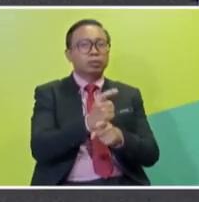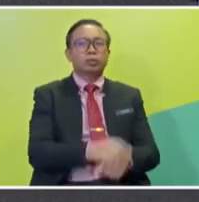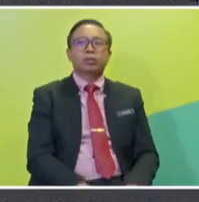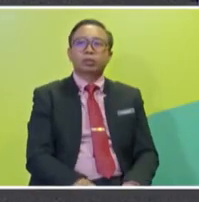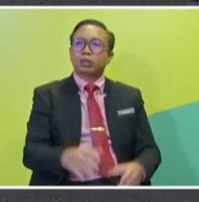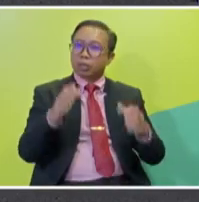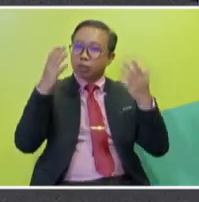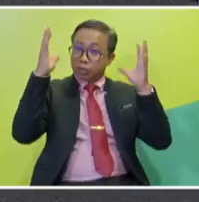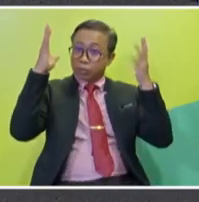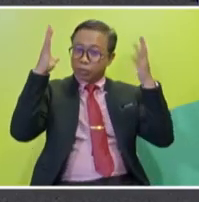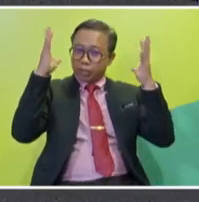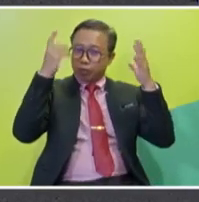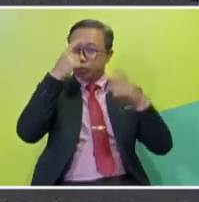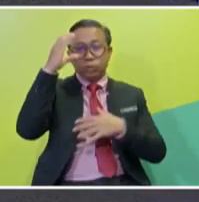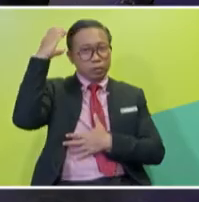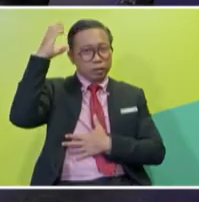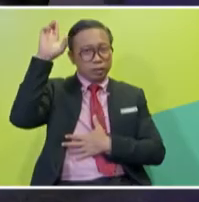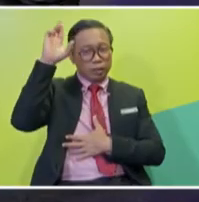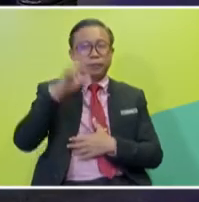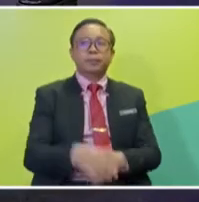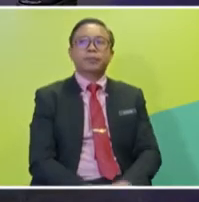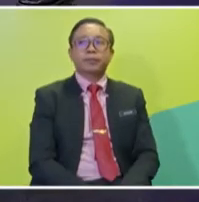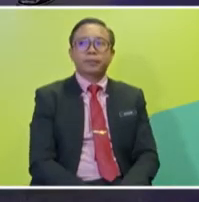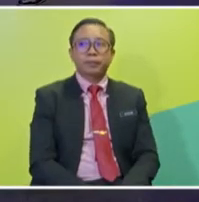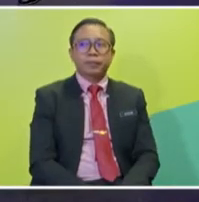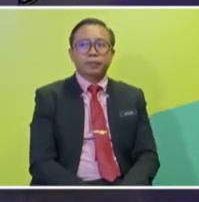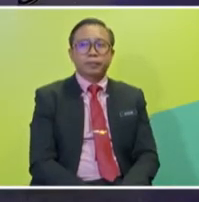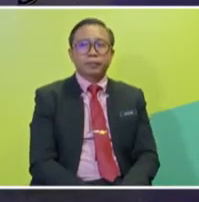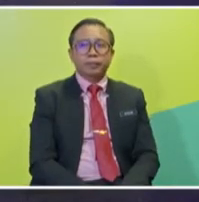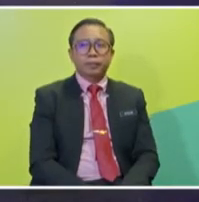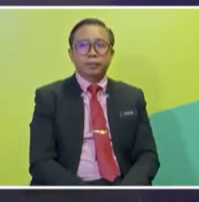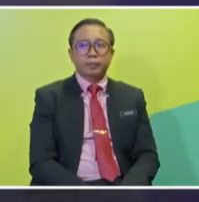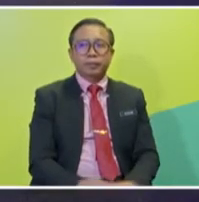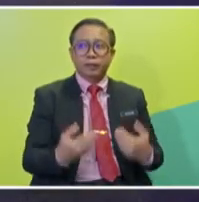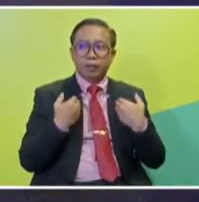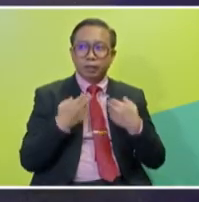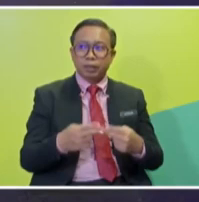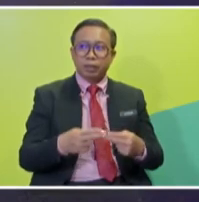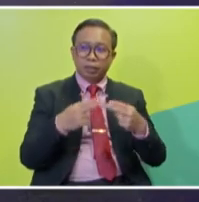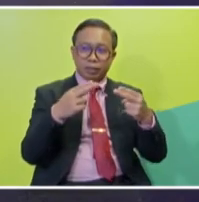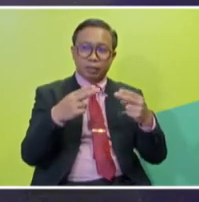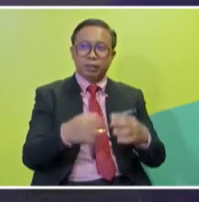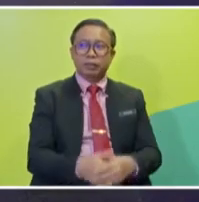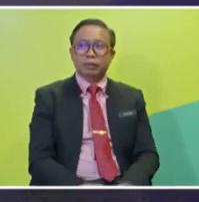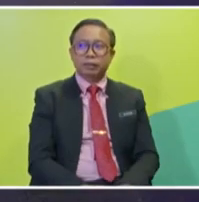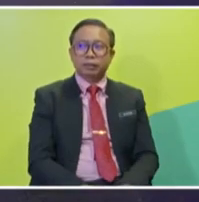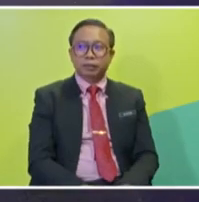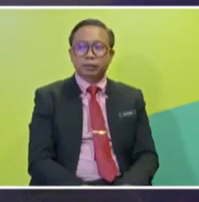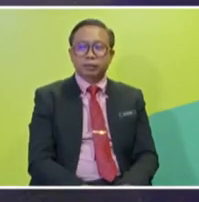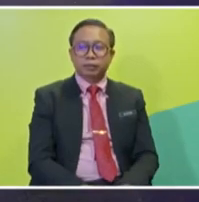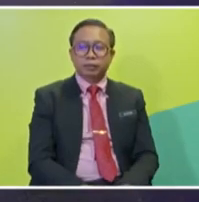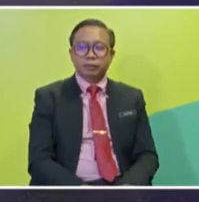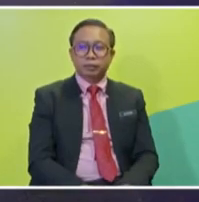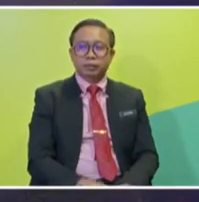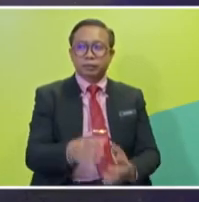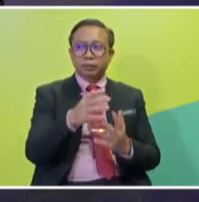tepukan kepada Kris Oke Kris silakan adegan ada ganjaran a crispy